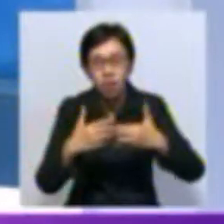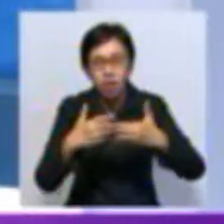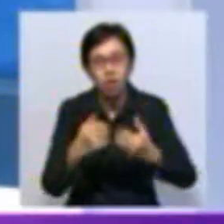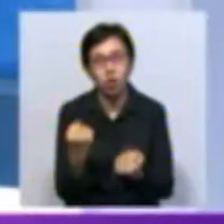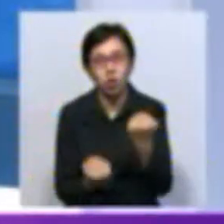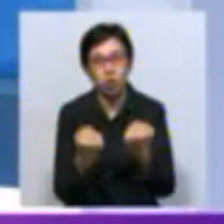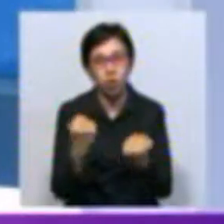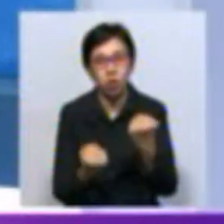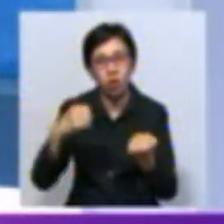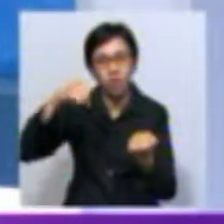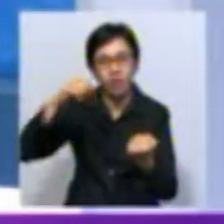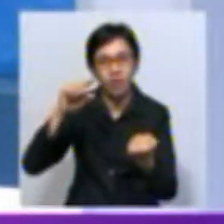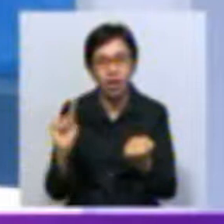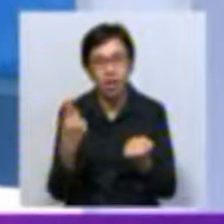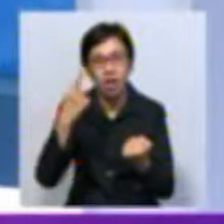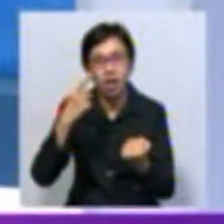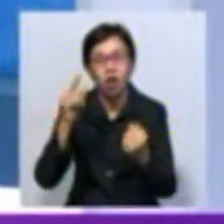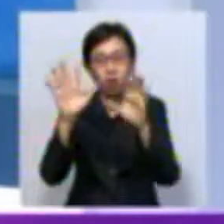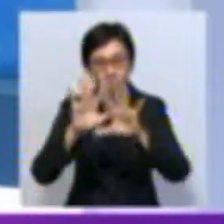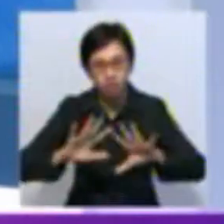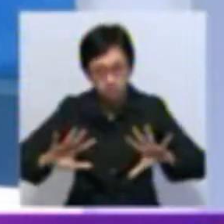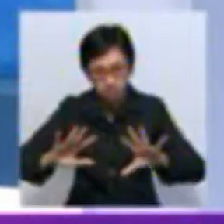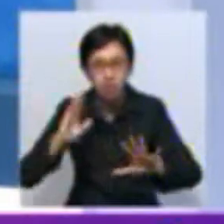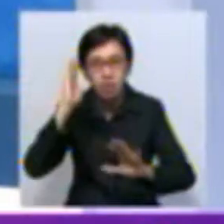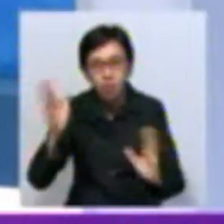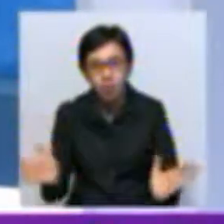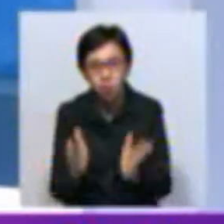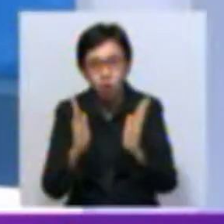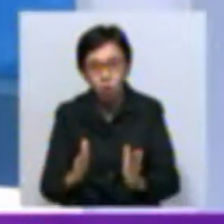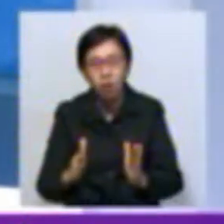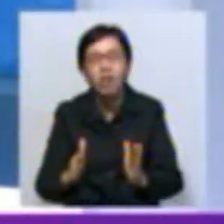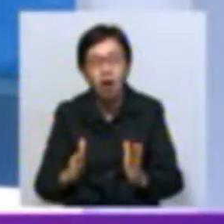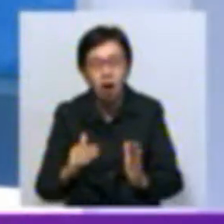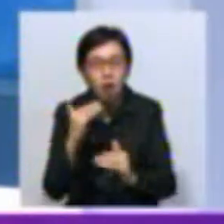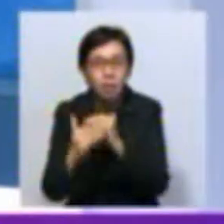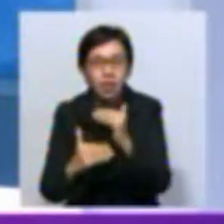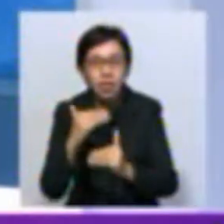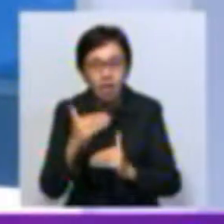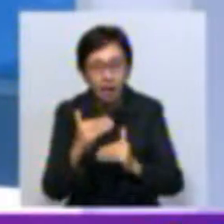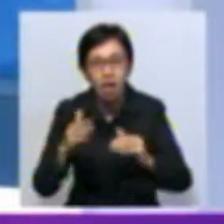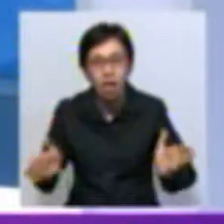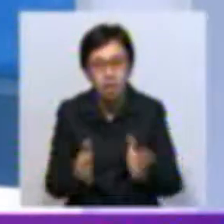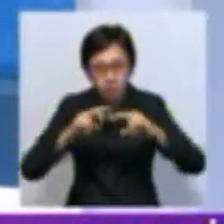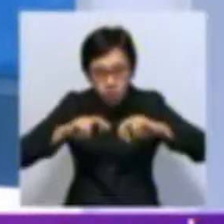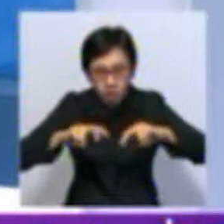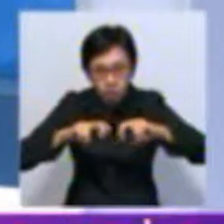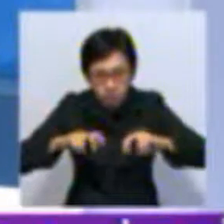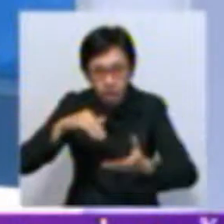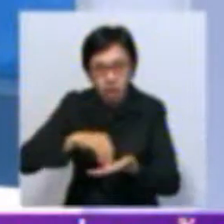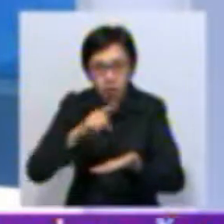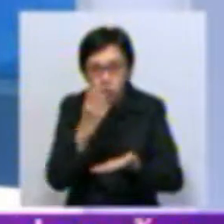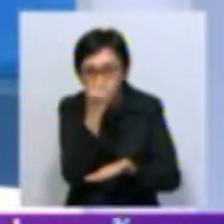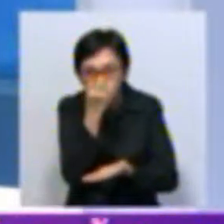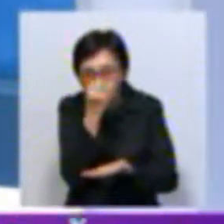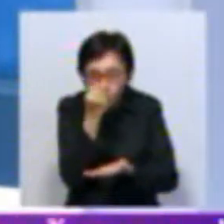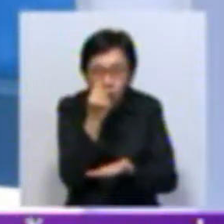นต์และรถยนต์ไฟฟ้าแห่งแรกในภูมิภาคอาเซียนเพื่อที่จะสร้างคนรุ่นใหม่และพัฒนางานวิจัยและการสร้างศูนย์ทดสอบร